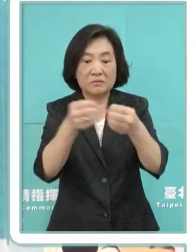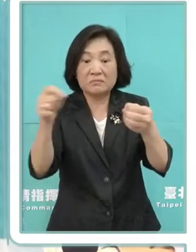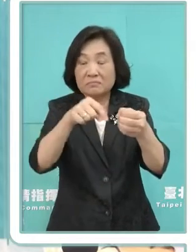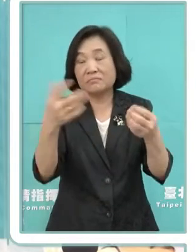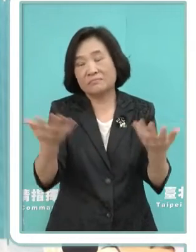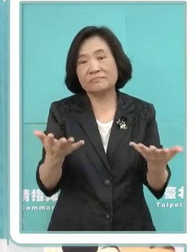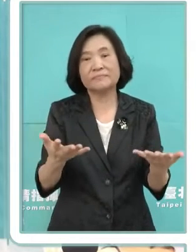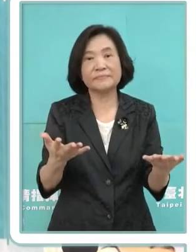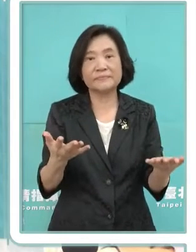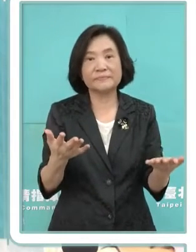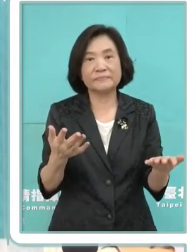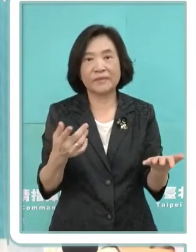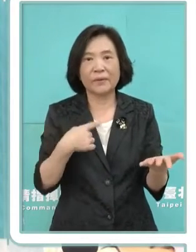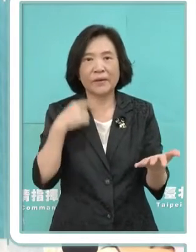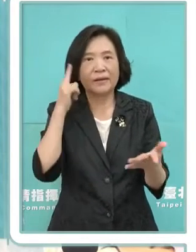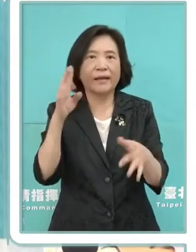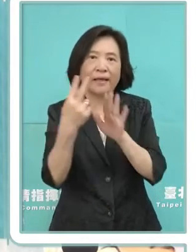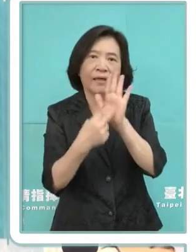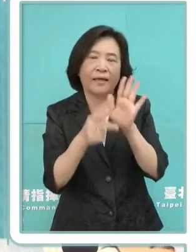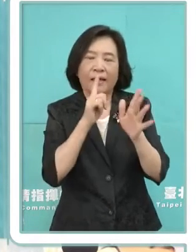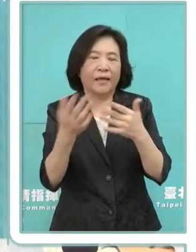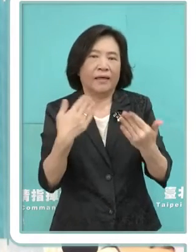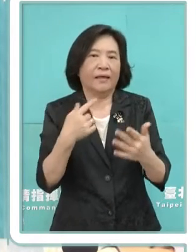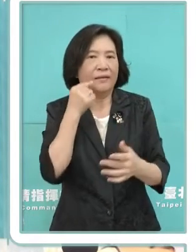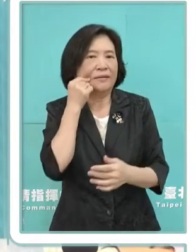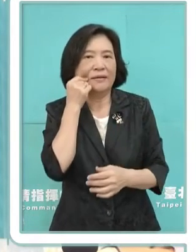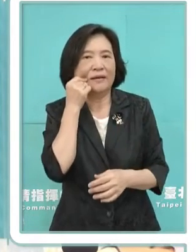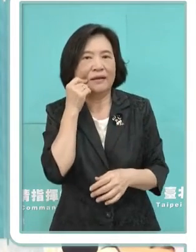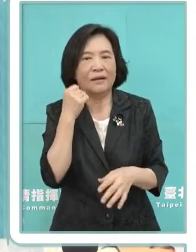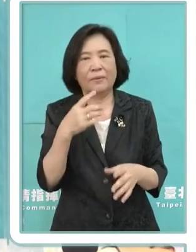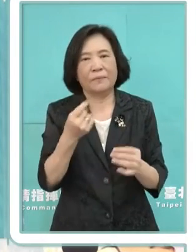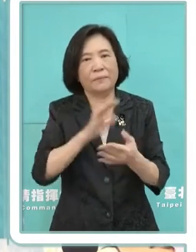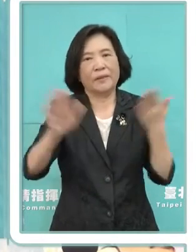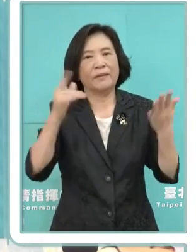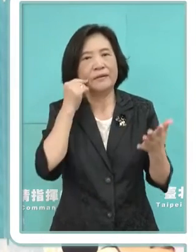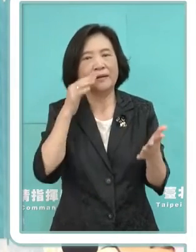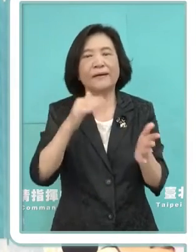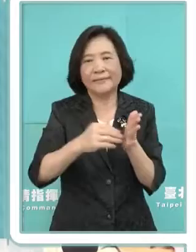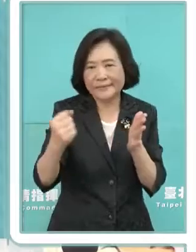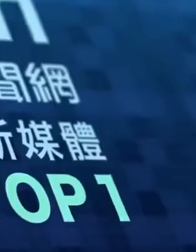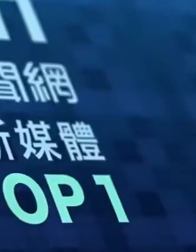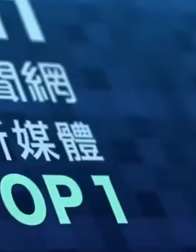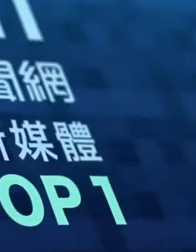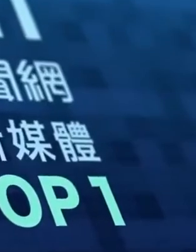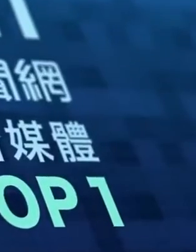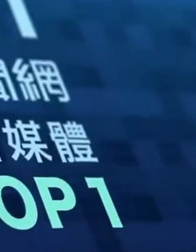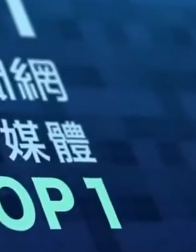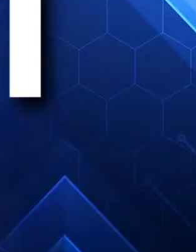就一时间也没办法解决了，所以就尽量了，尽量。